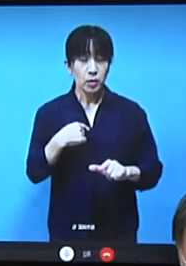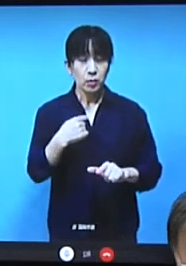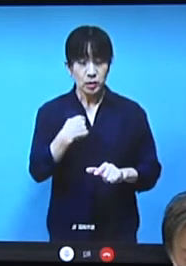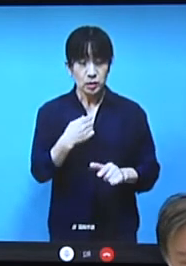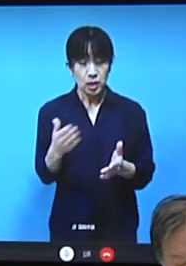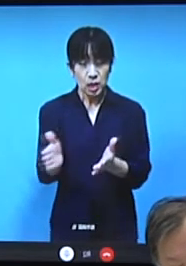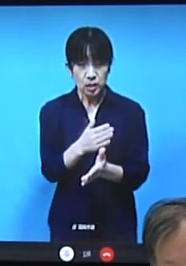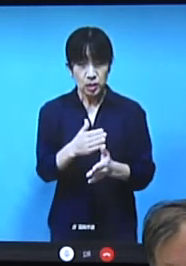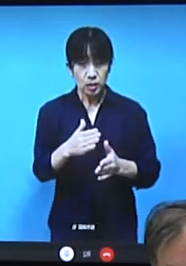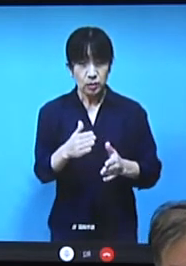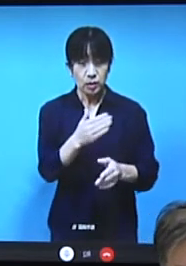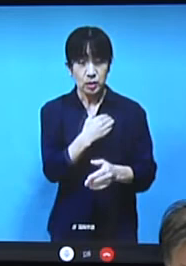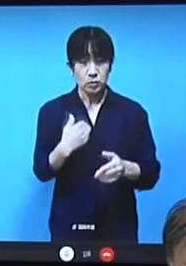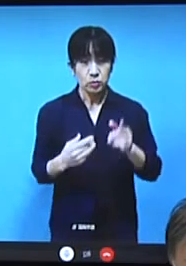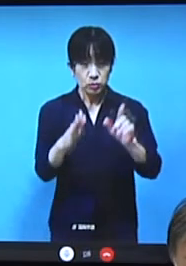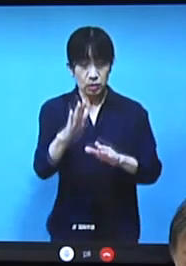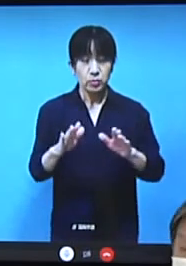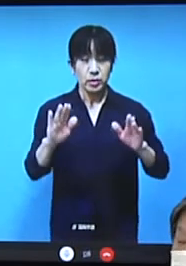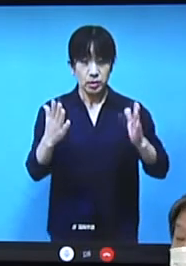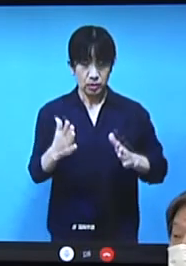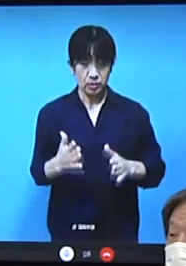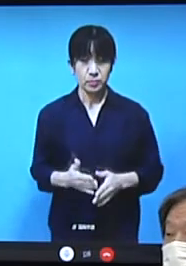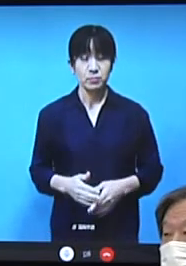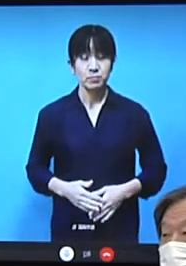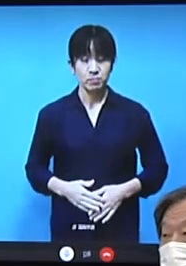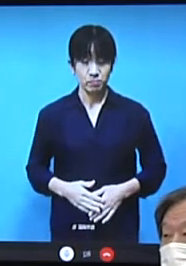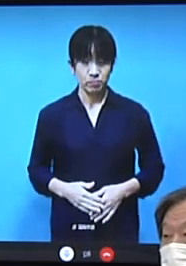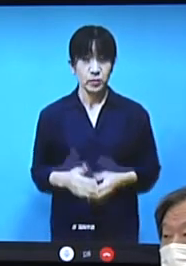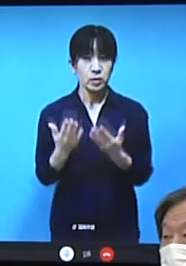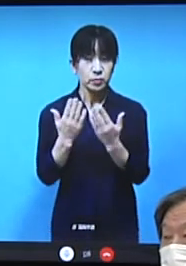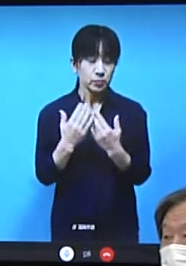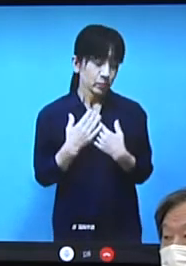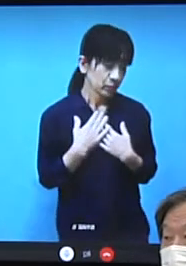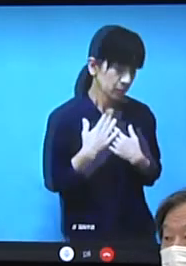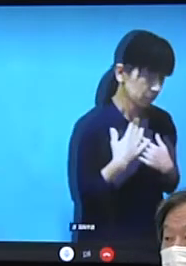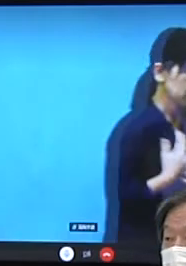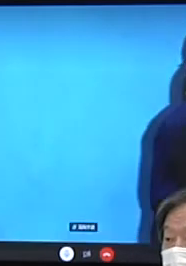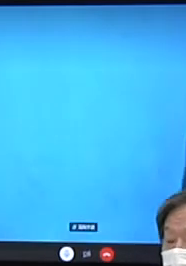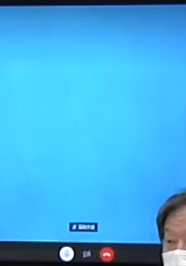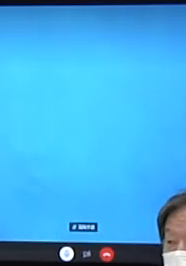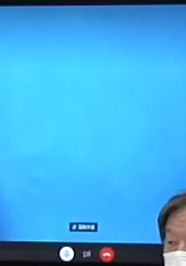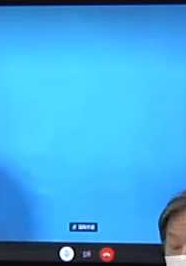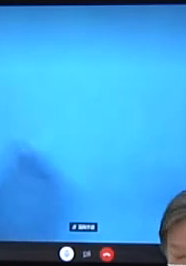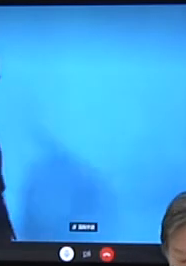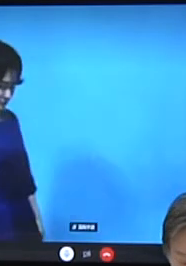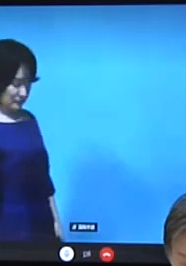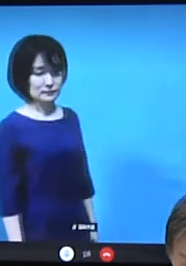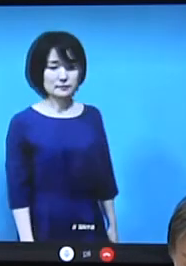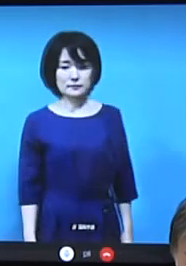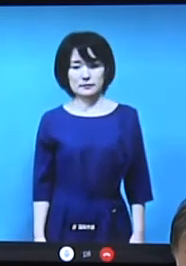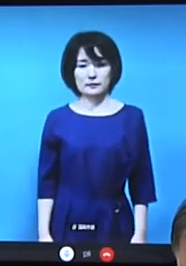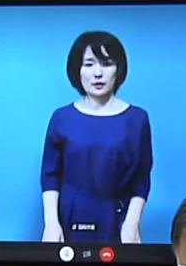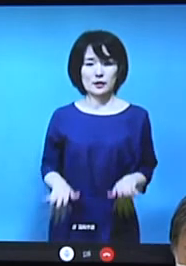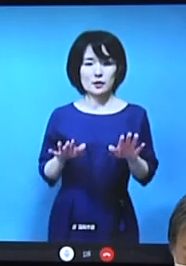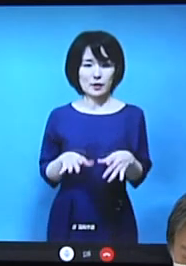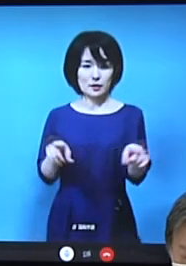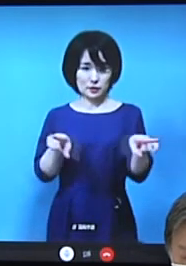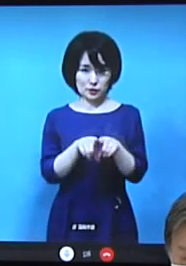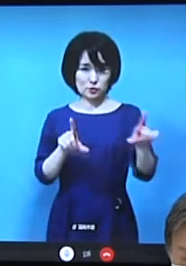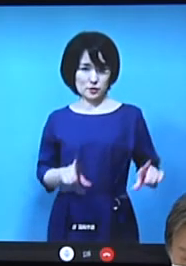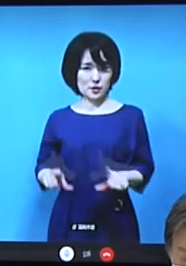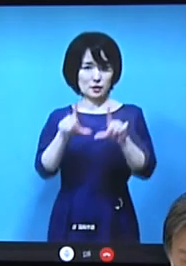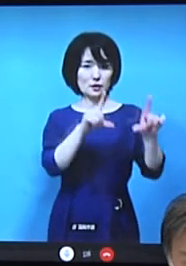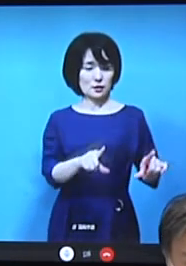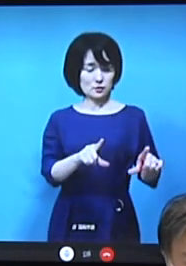います。 あともう一点、これでご家族とか、その同居する人とした全